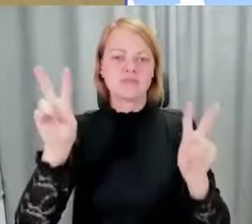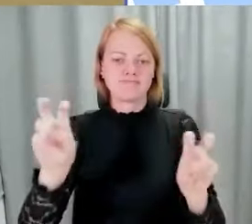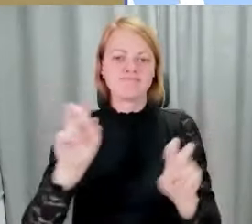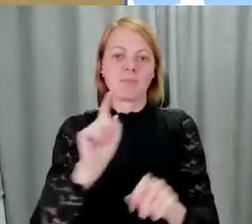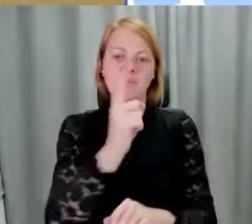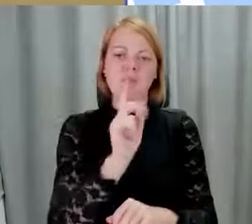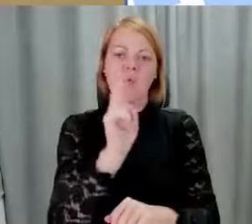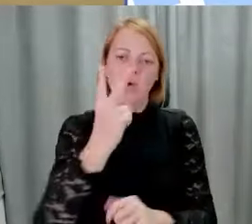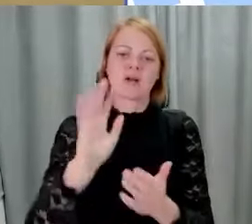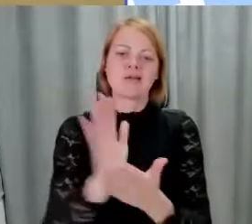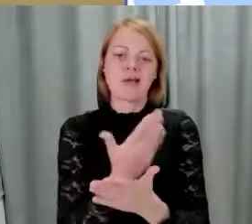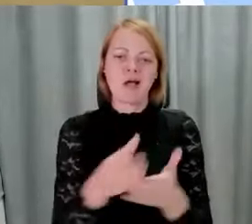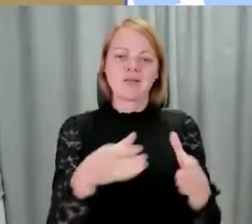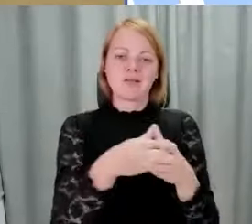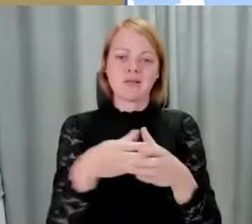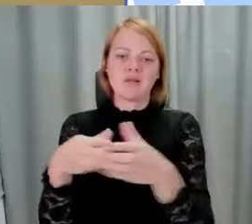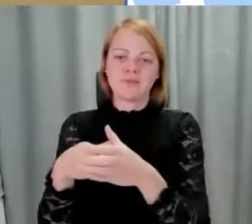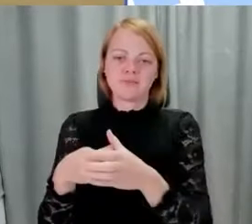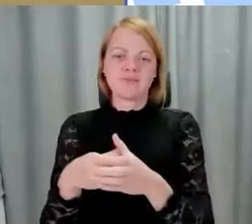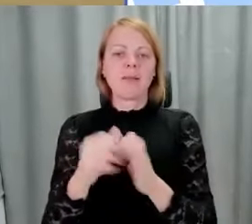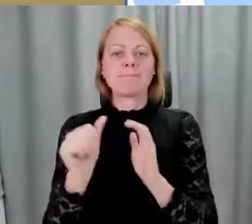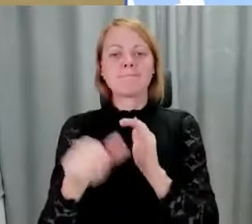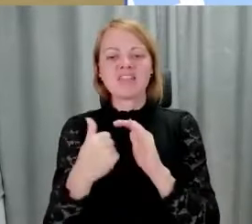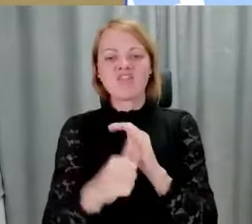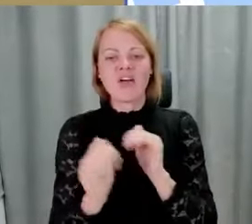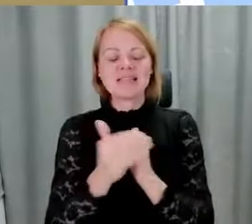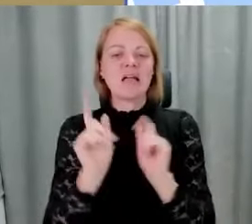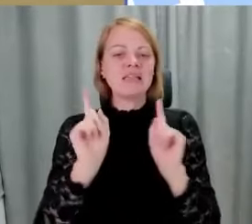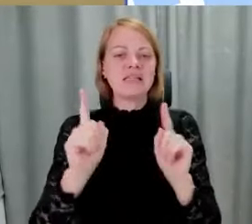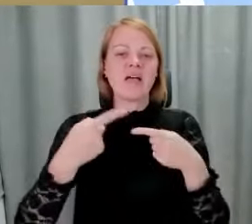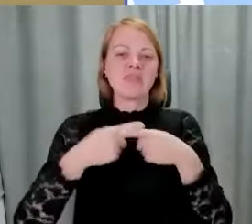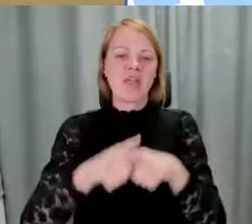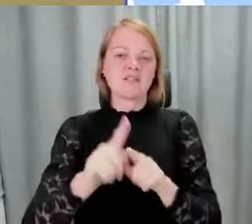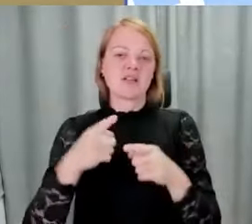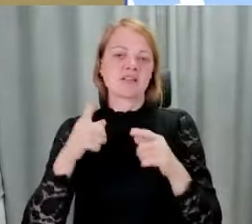kategorija patvērtnes un tikai tehniskās prasības viņu projektēšanā. Paldies!